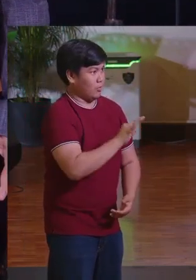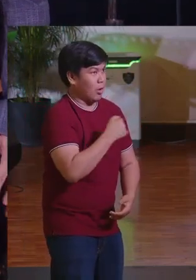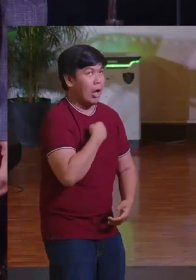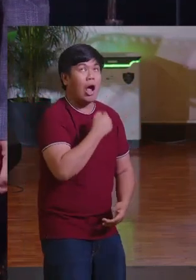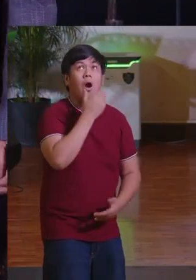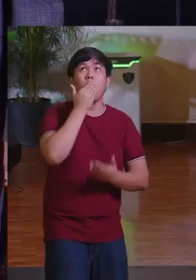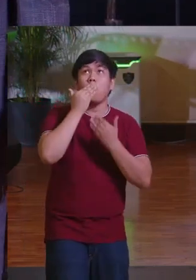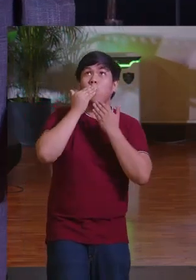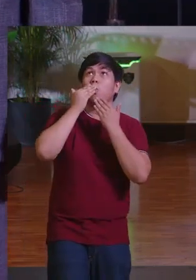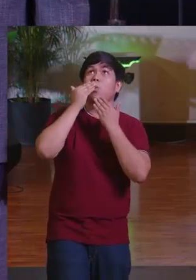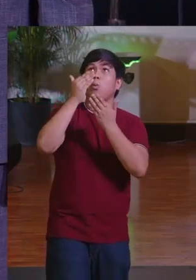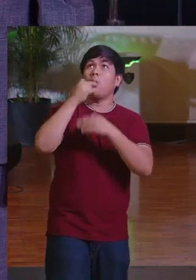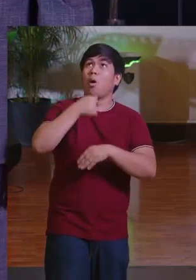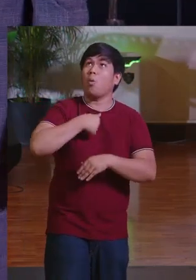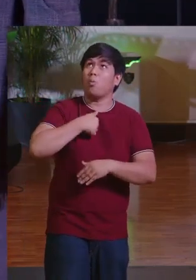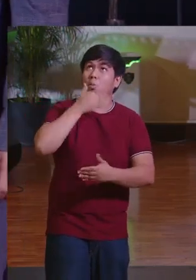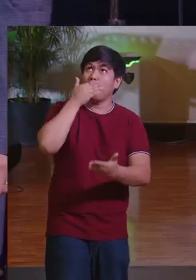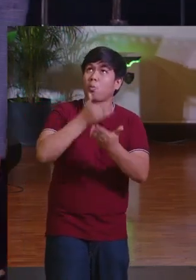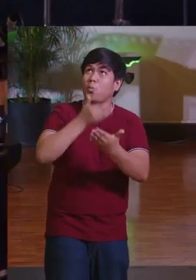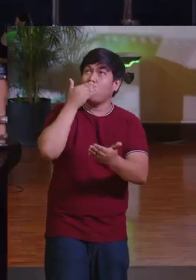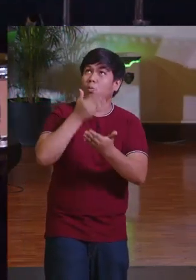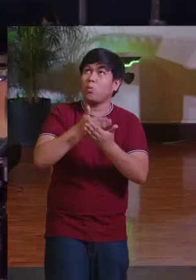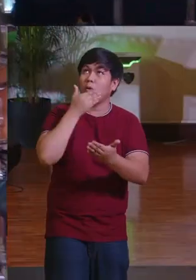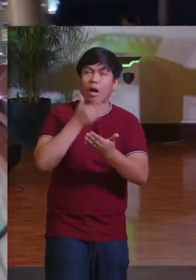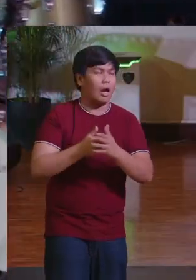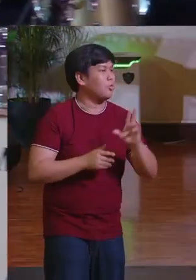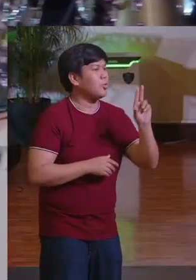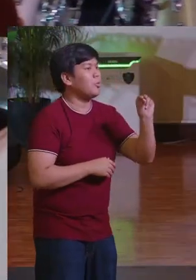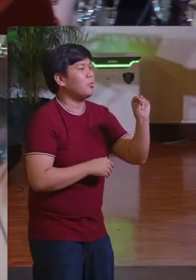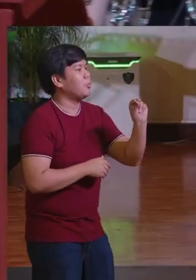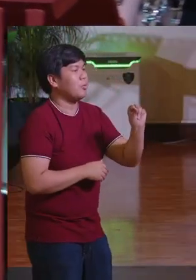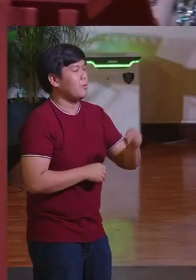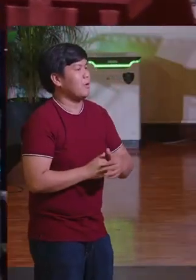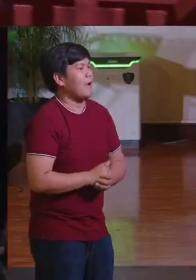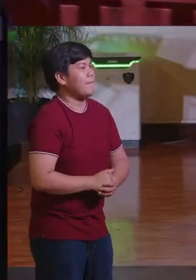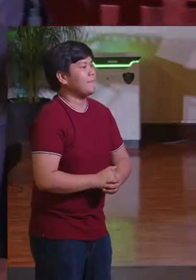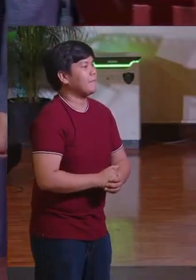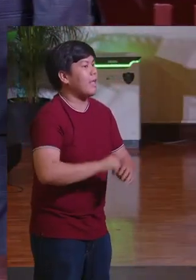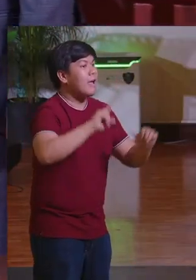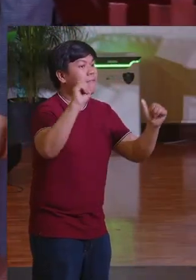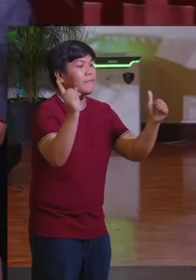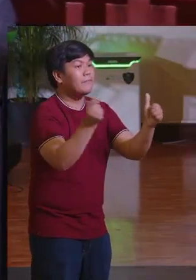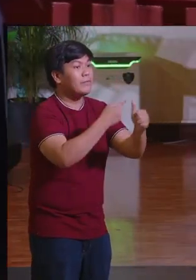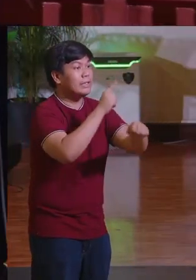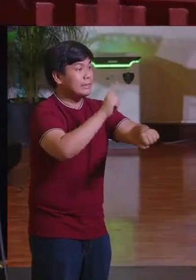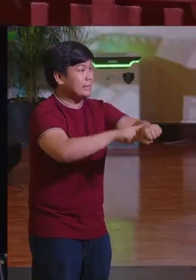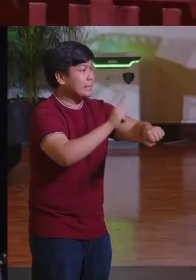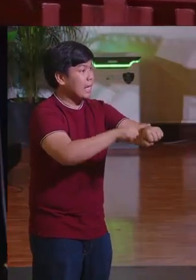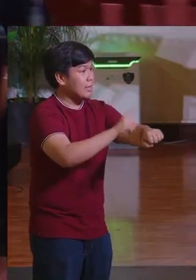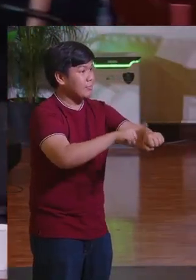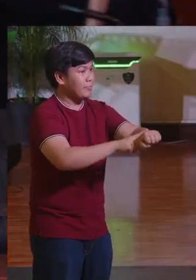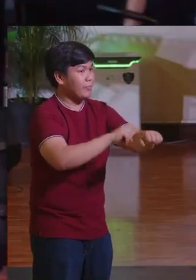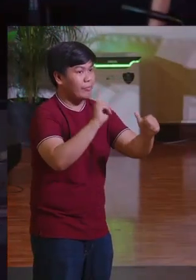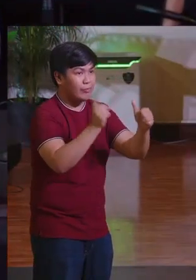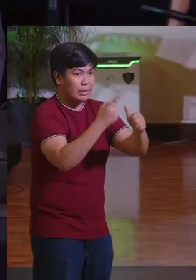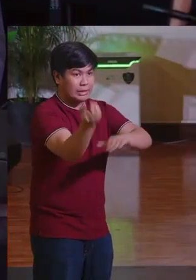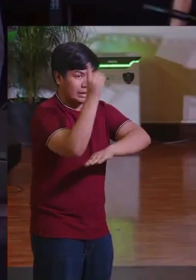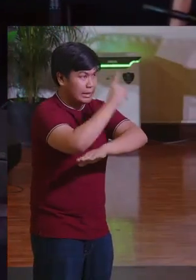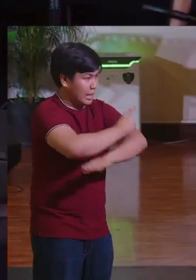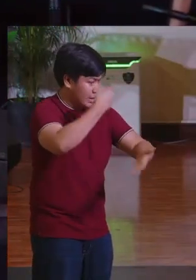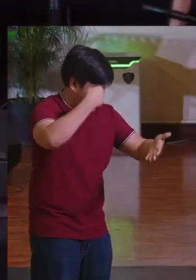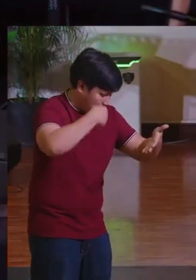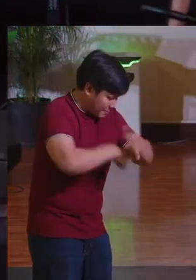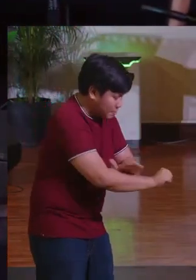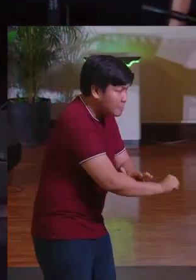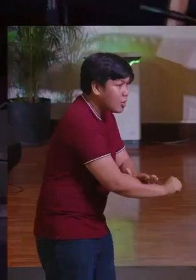Walang kasalanan. Ang problema, pinanganak tayo, makasalanan na di ba? Sabi ni David, in my mother's